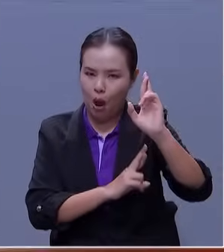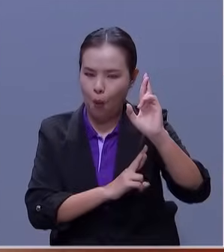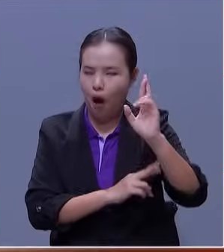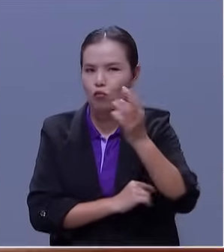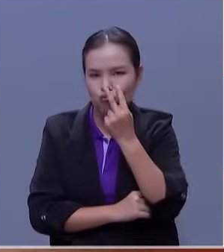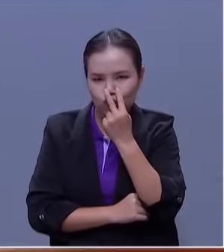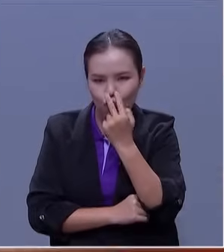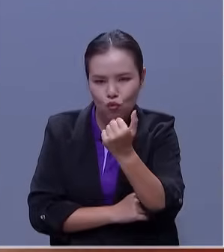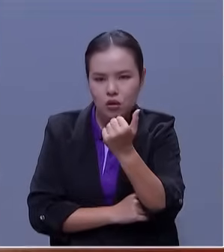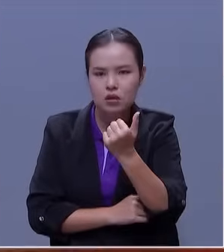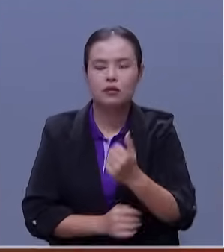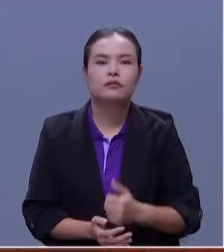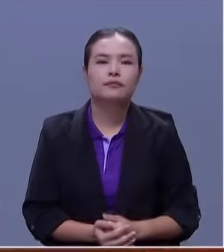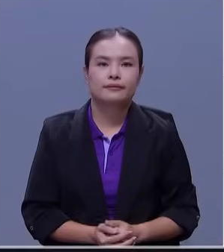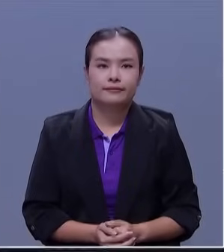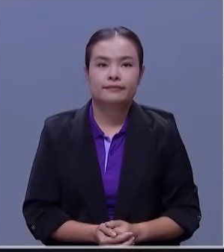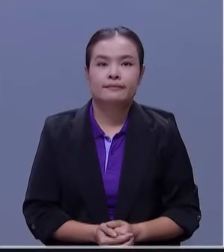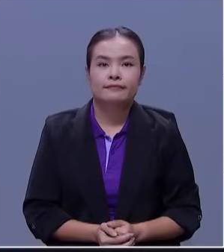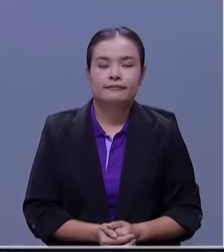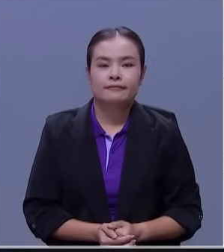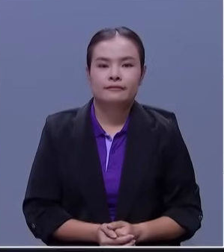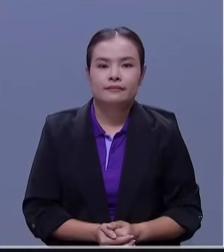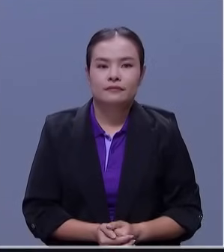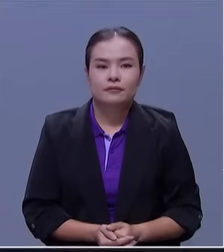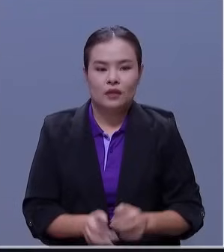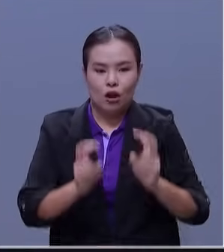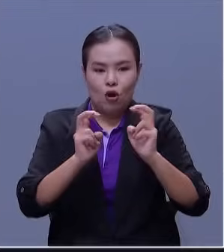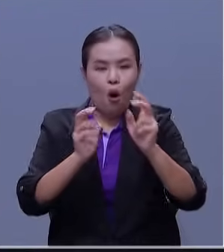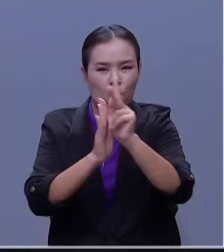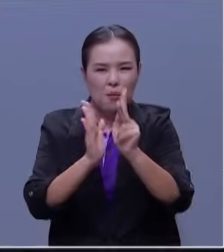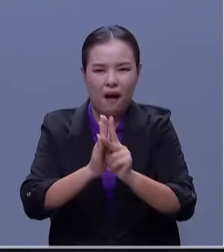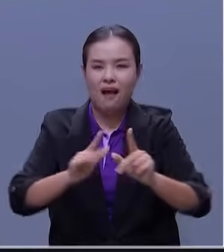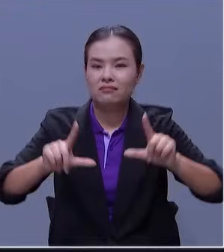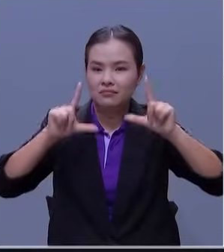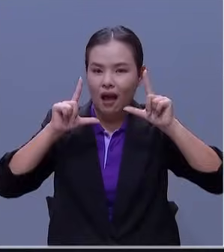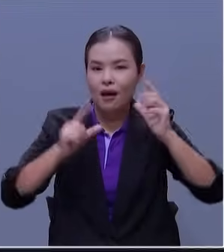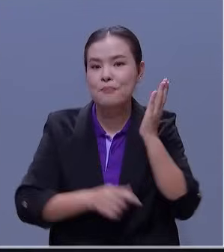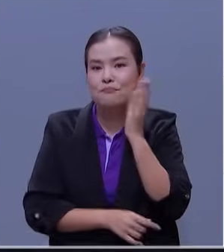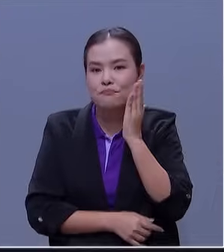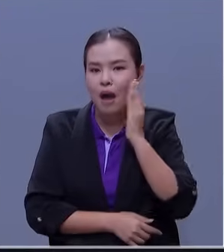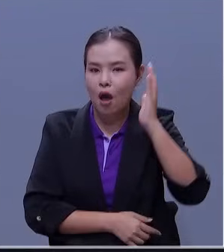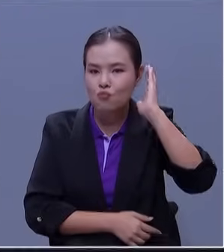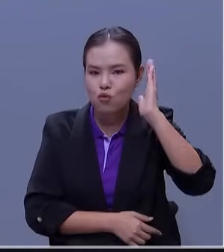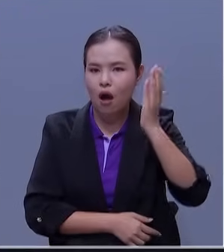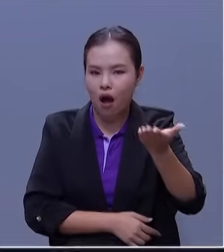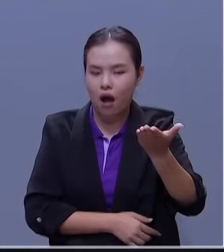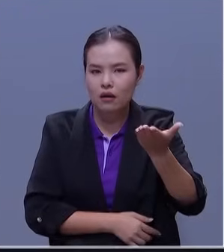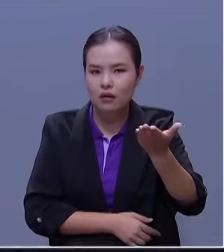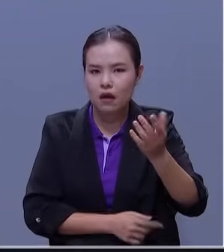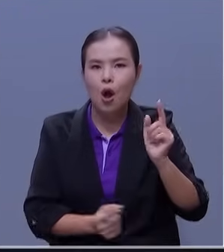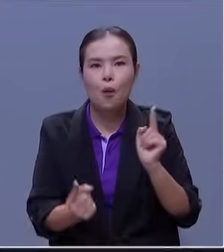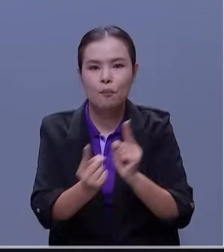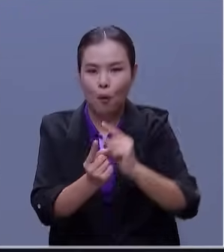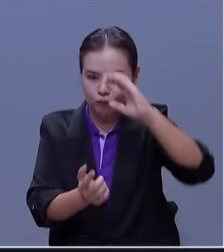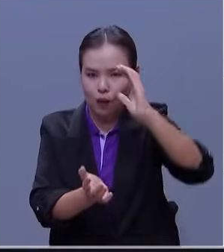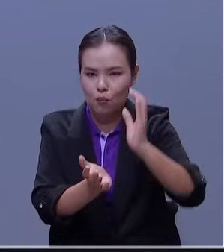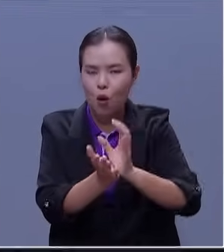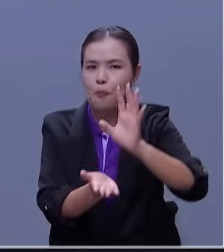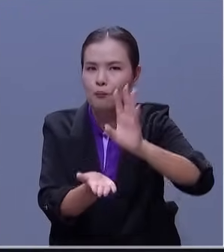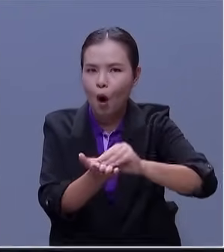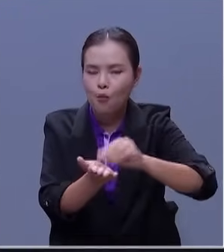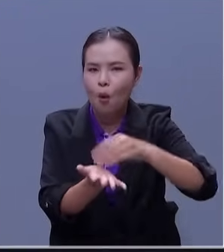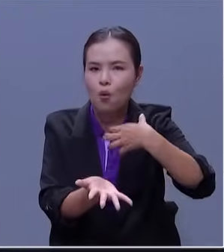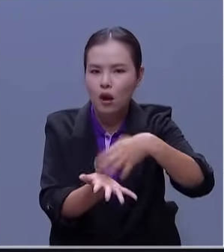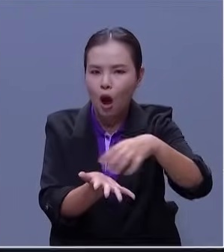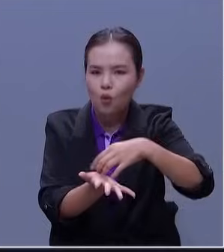ครับ ตอนนี้มันเป็นคดีดังแล้วแหละเสียแป้งเนี่ยถ้ามามอบตัวแล้วให้ข้อมูลทุกอย่างที่เขาคิดว่